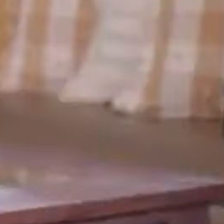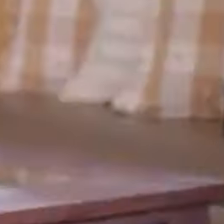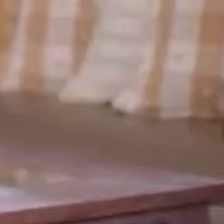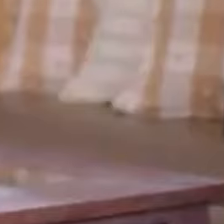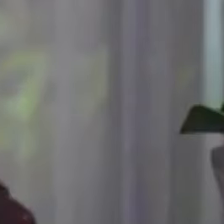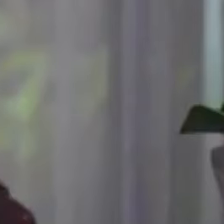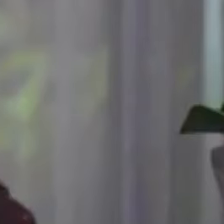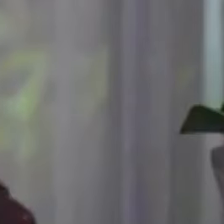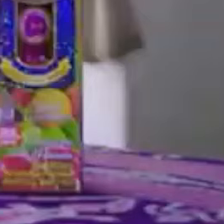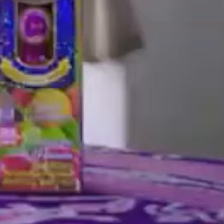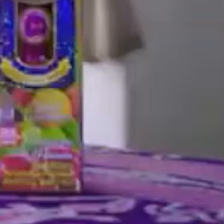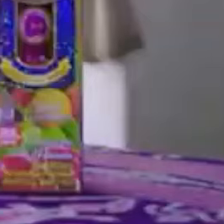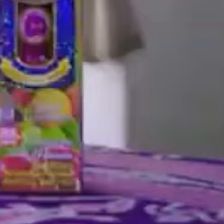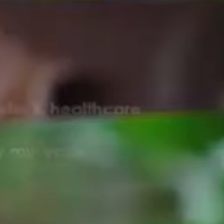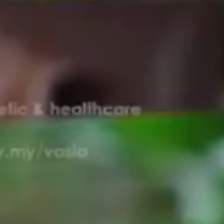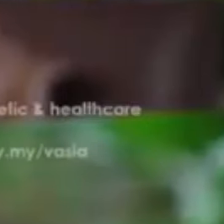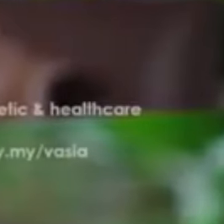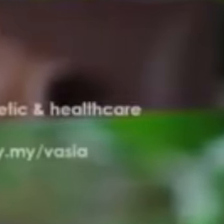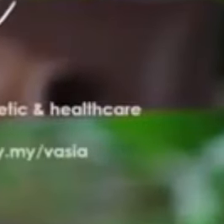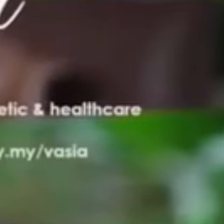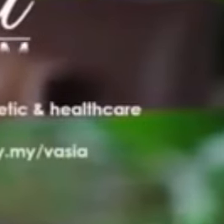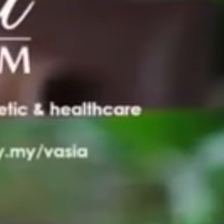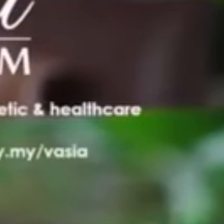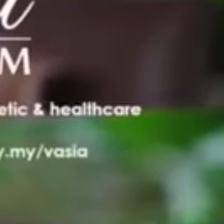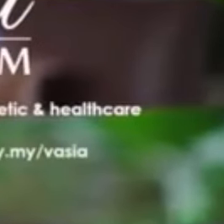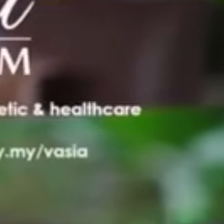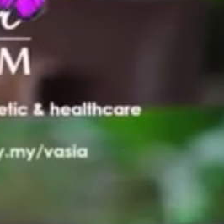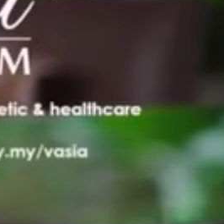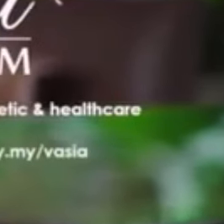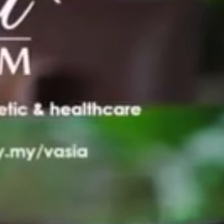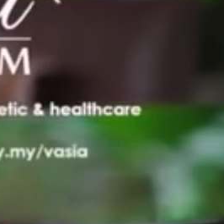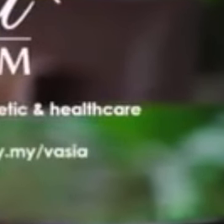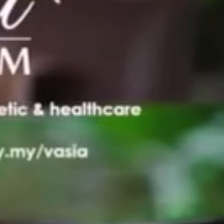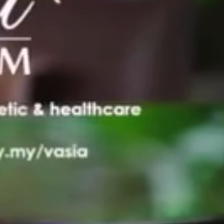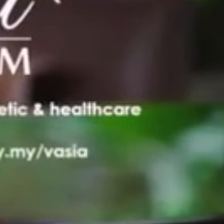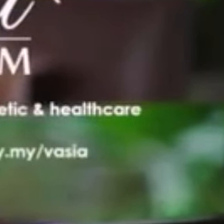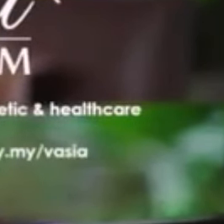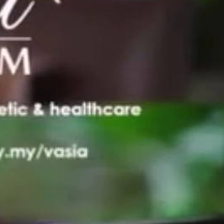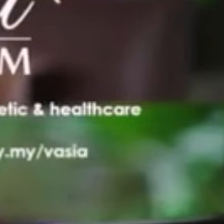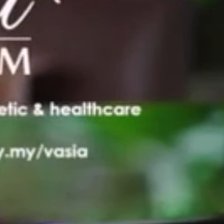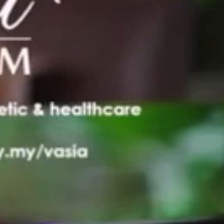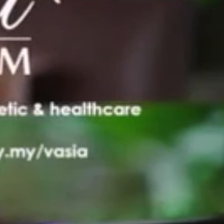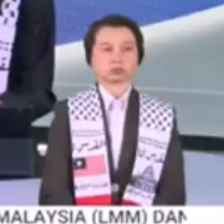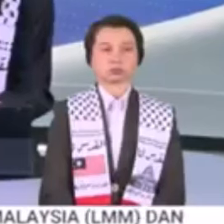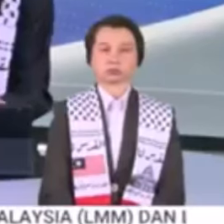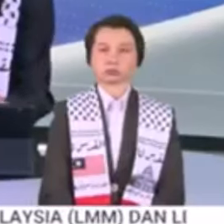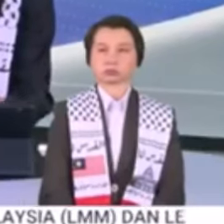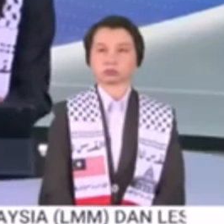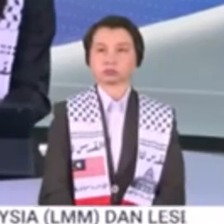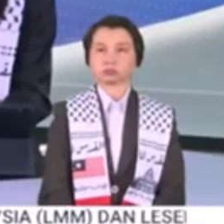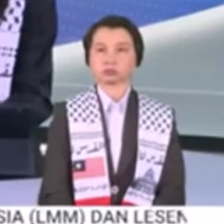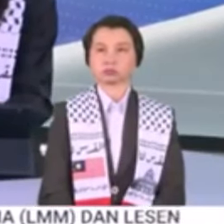tambahan berpanjangan. Pastikan Viasya, baru beli.